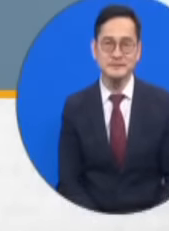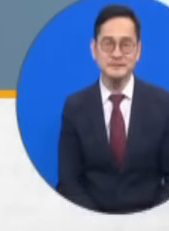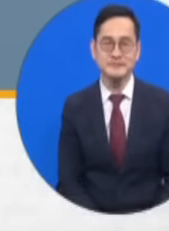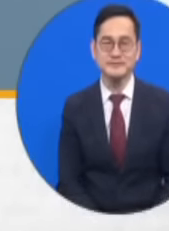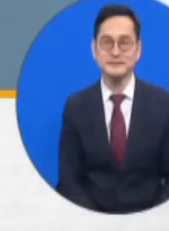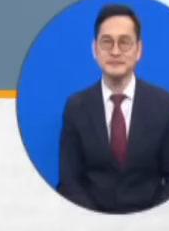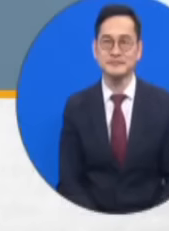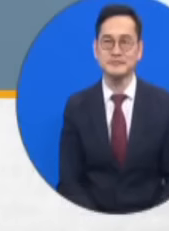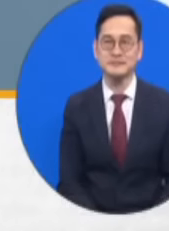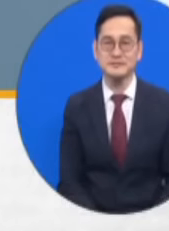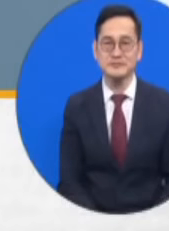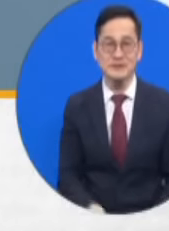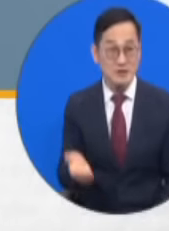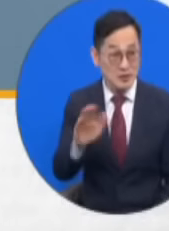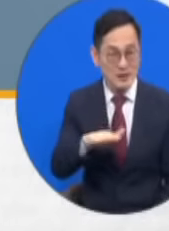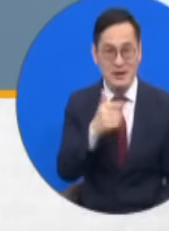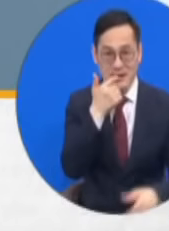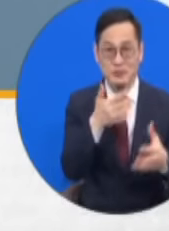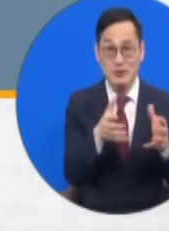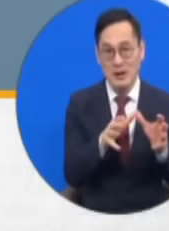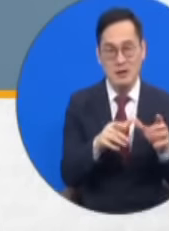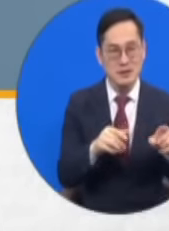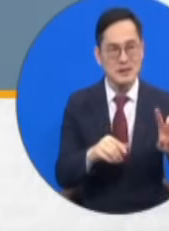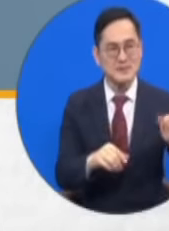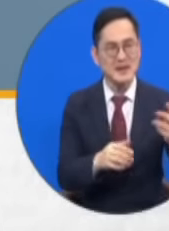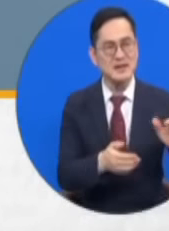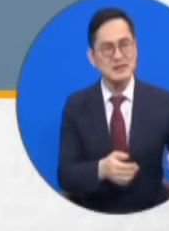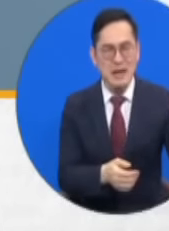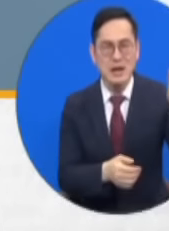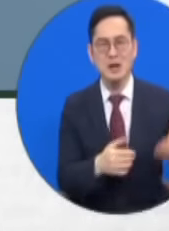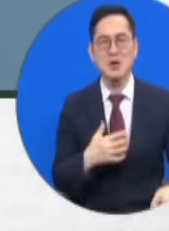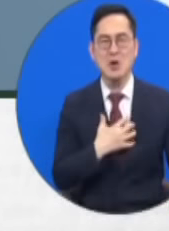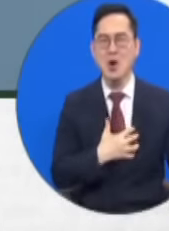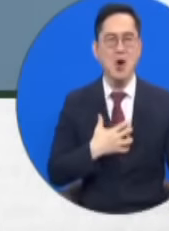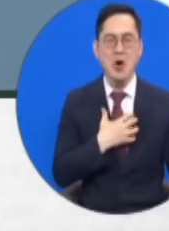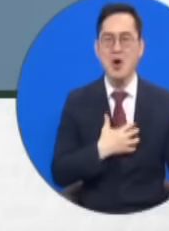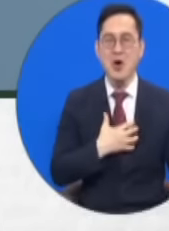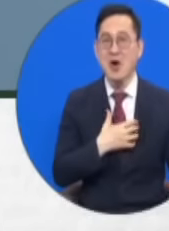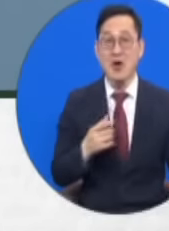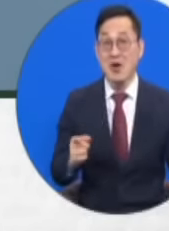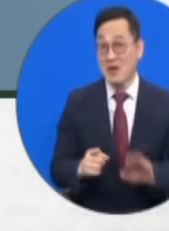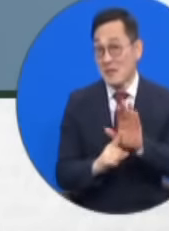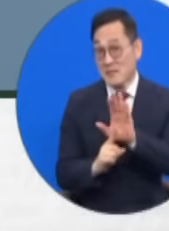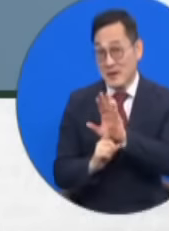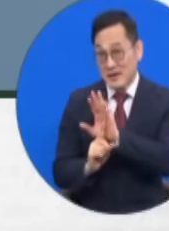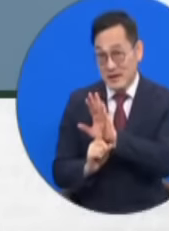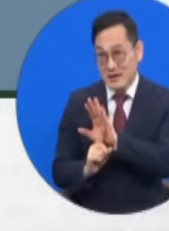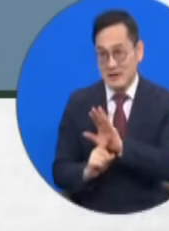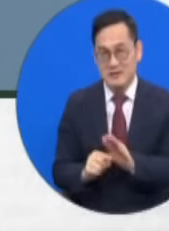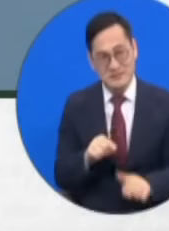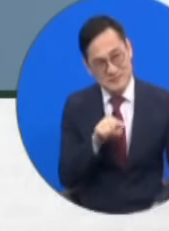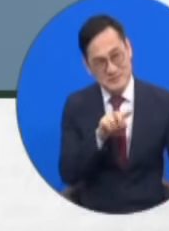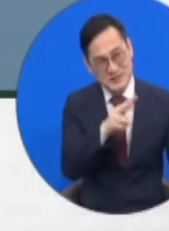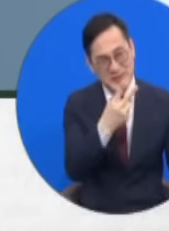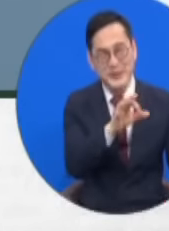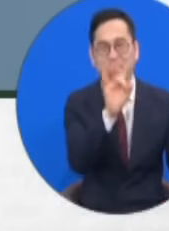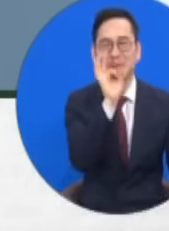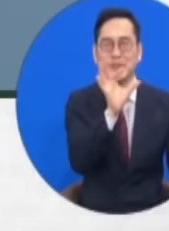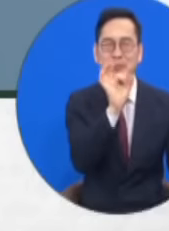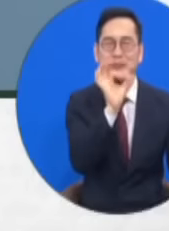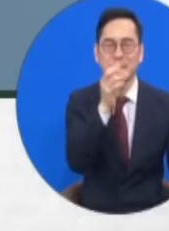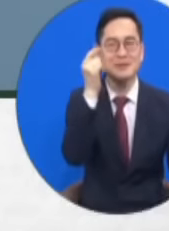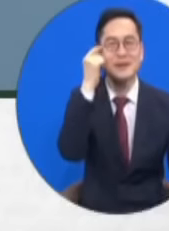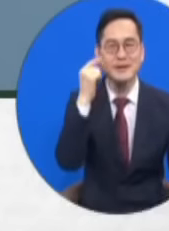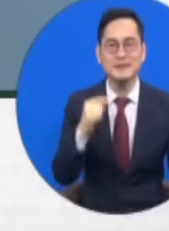어쩌면은 뭐 저 민주당이 200석을 넘어갈지도 모르겠다. 범야권이 200석 넘어갈지도 모르겠다. 이런 전망들 나오는데 저는 그건 사실은 불가능한 전망이라고